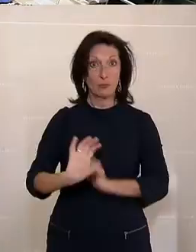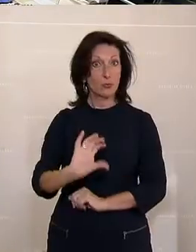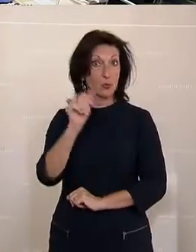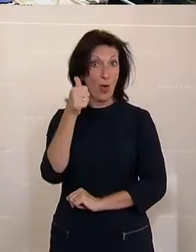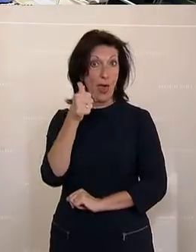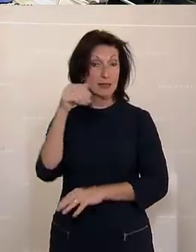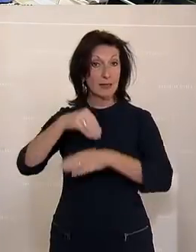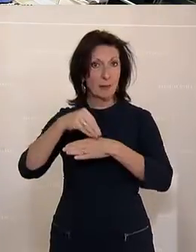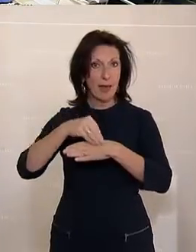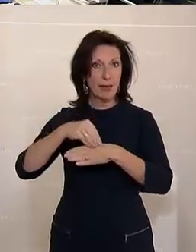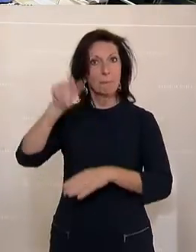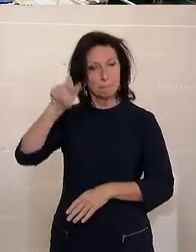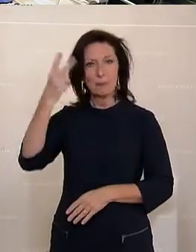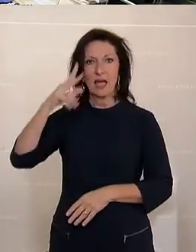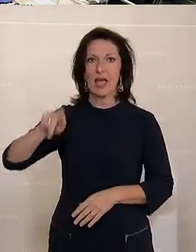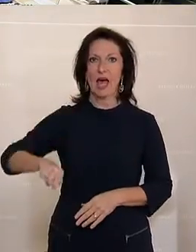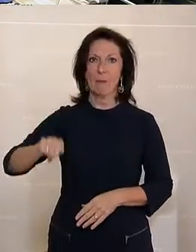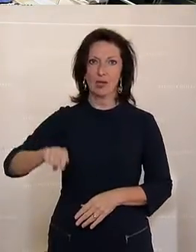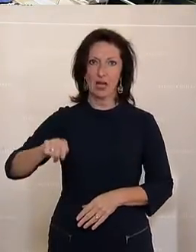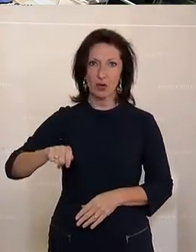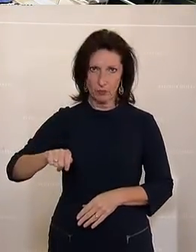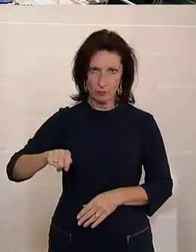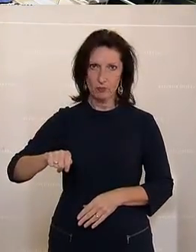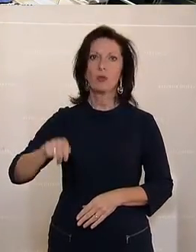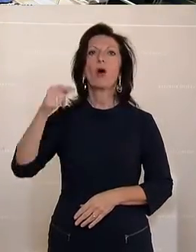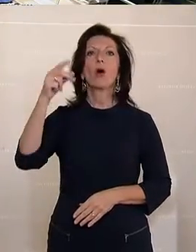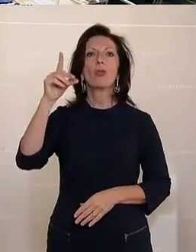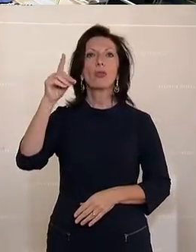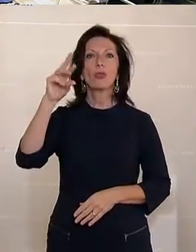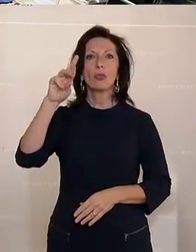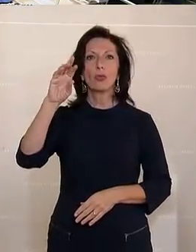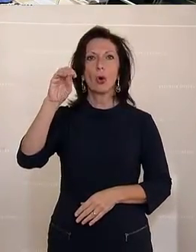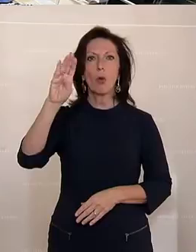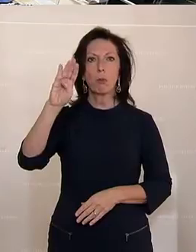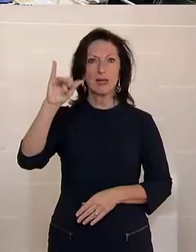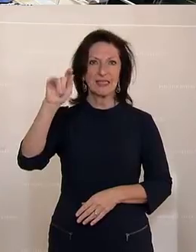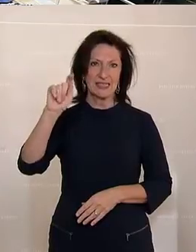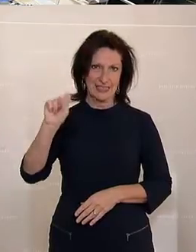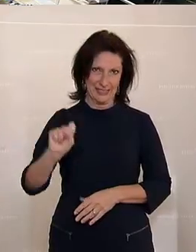zu Wort gemeldet ist der Herr Abgeordnete Christian Tropitz.